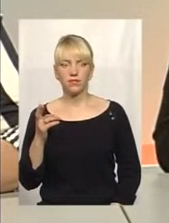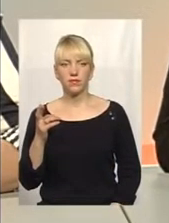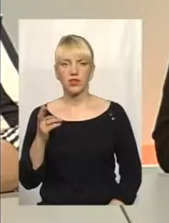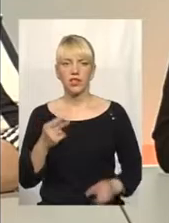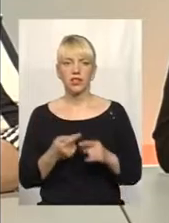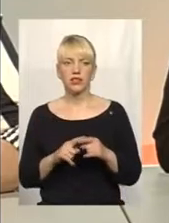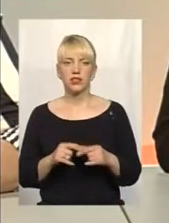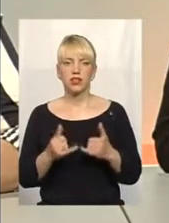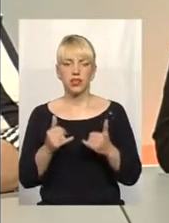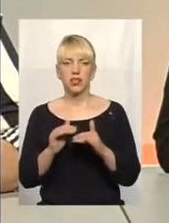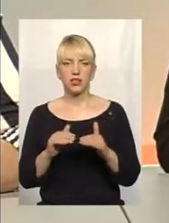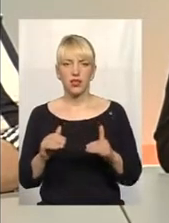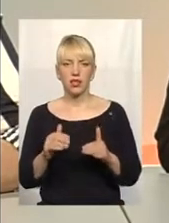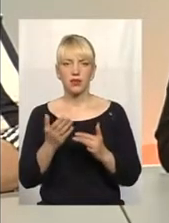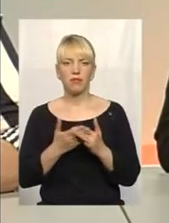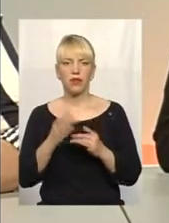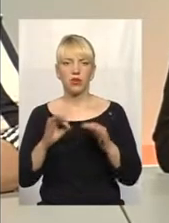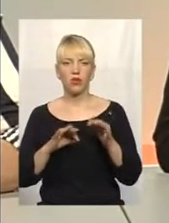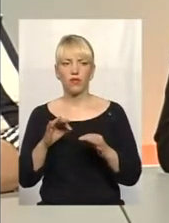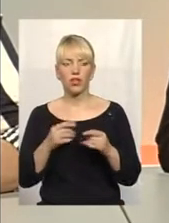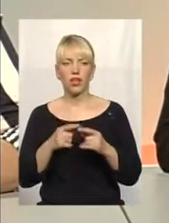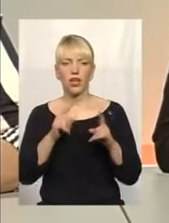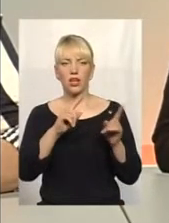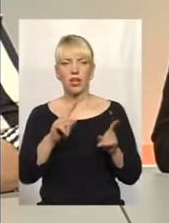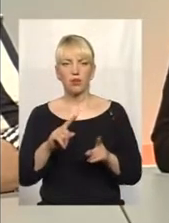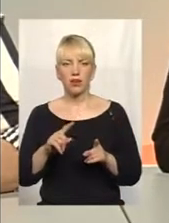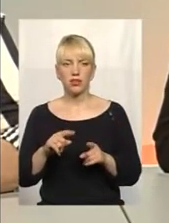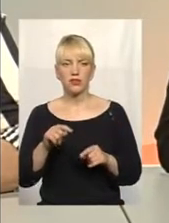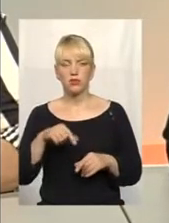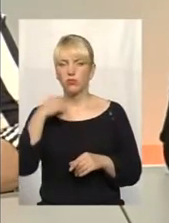Це для дітей пільгових категорій. Ну, Карпати в цьому році